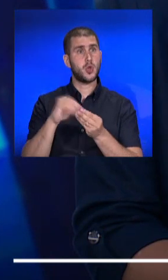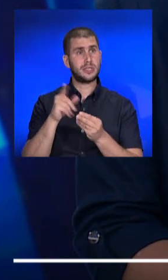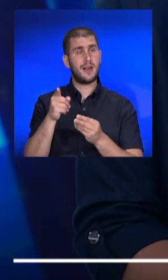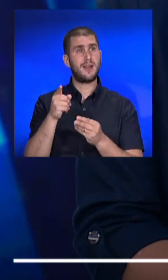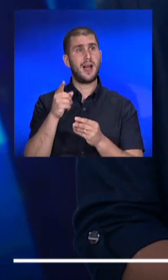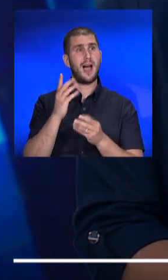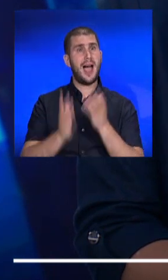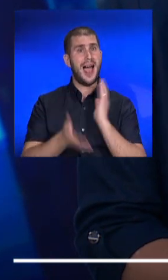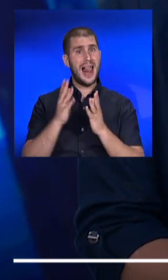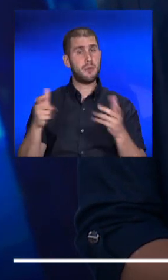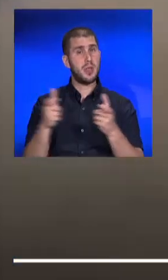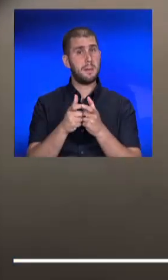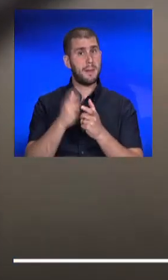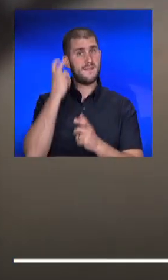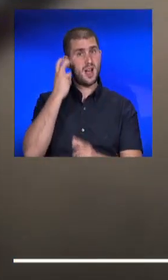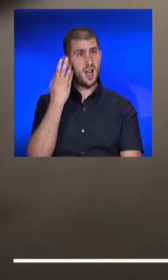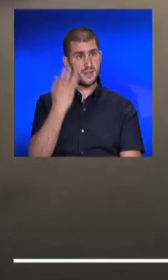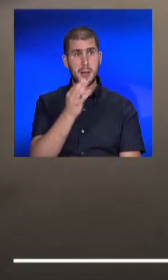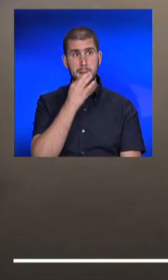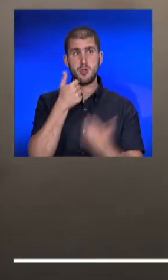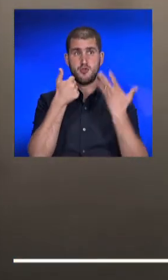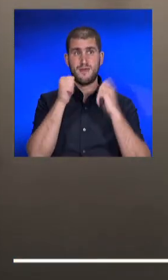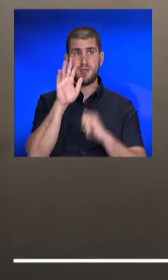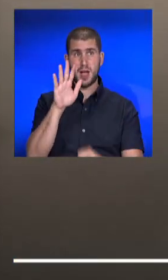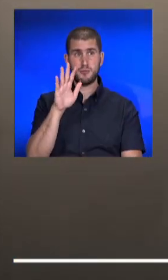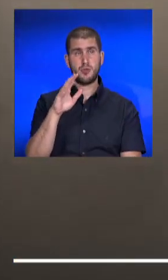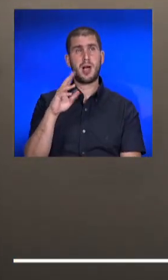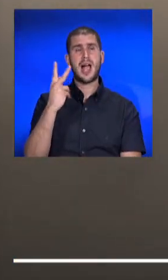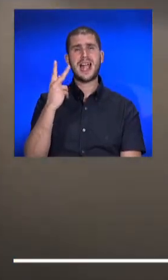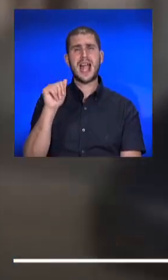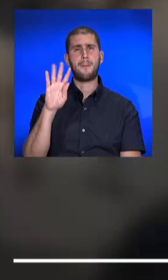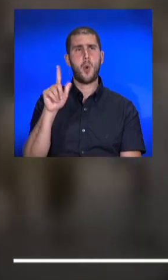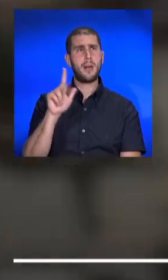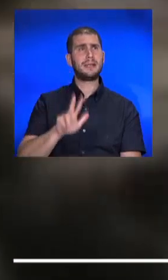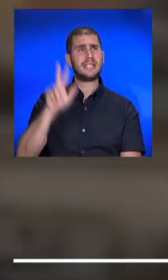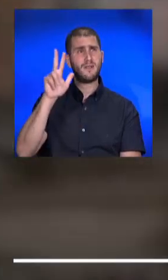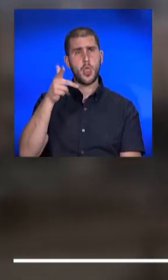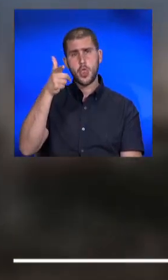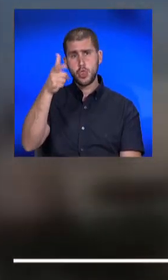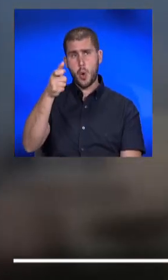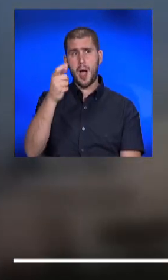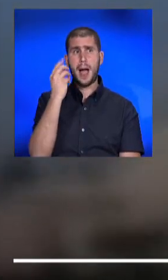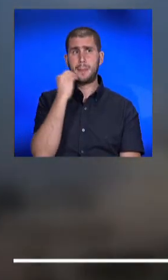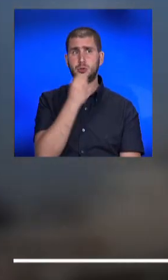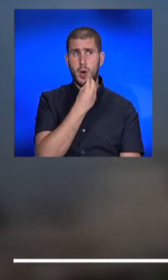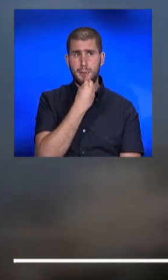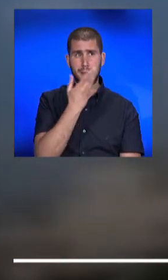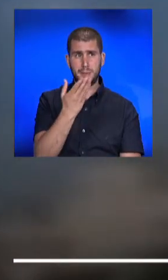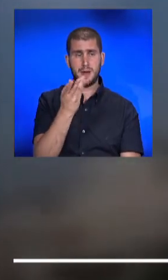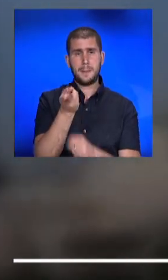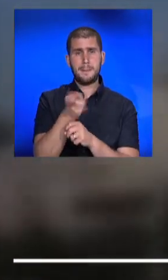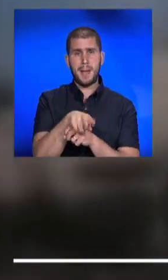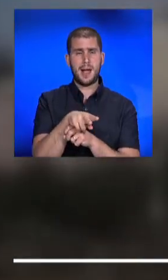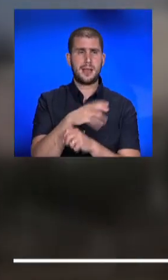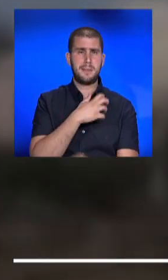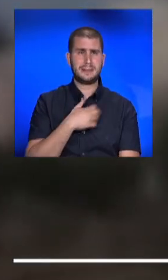האלימות בחברה הערבית. בן 65 מקאבול בצפון נורה בצהריים ומת הערב